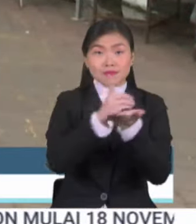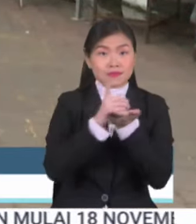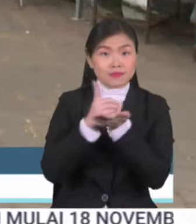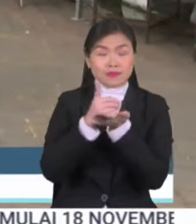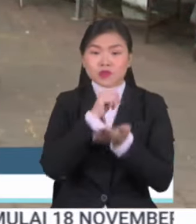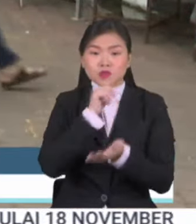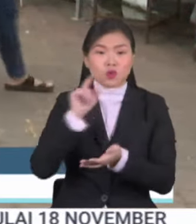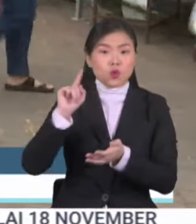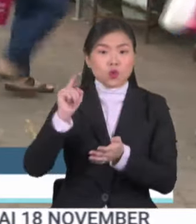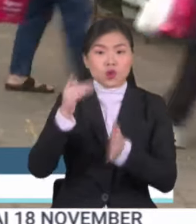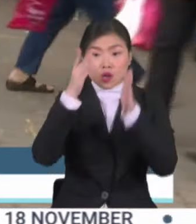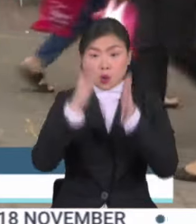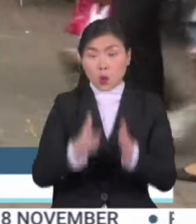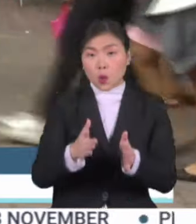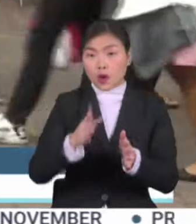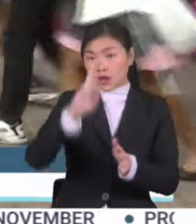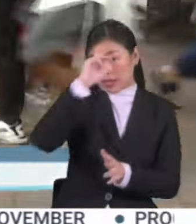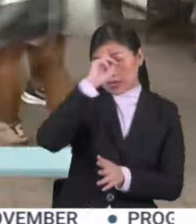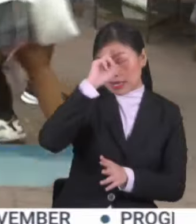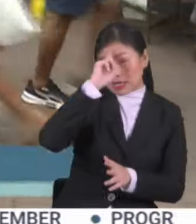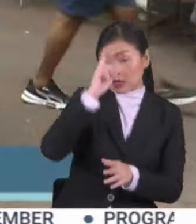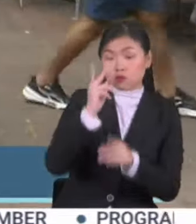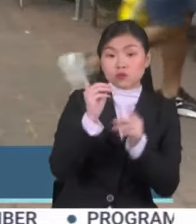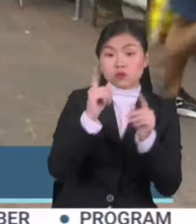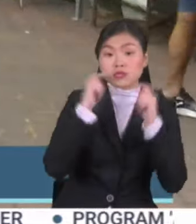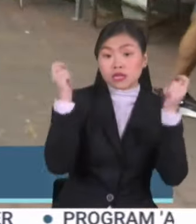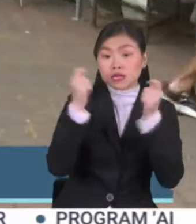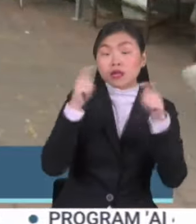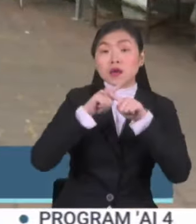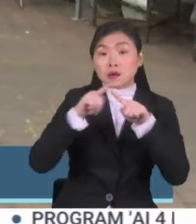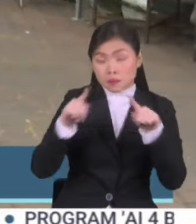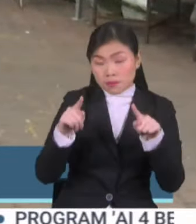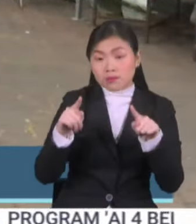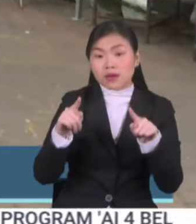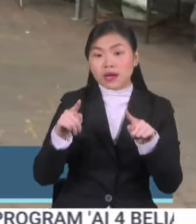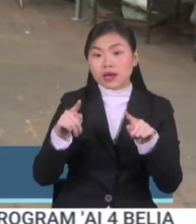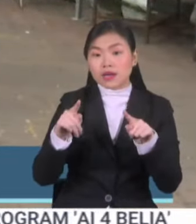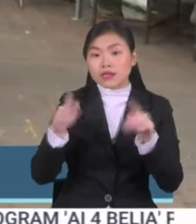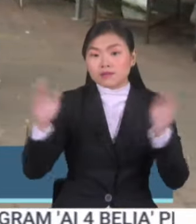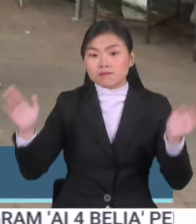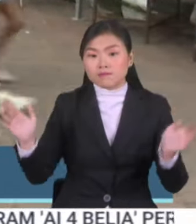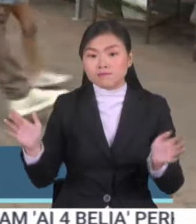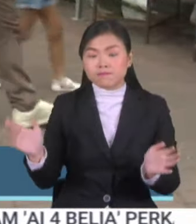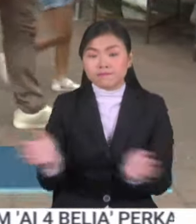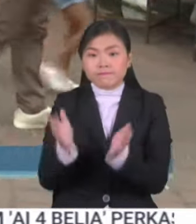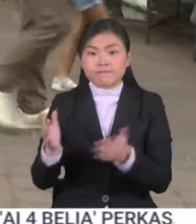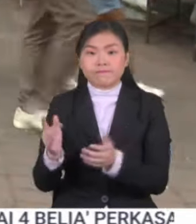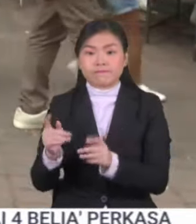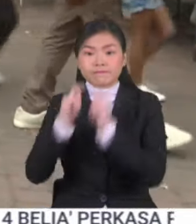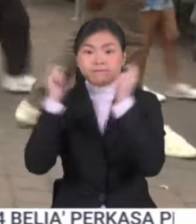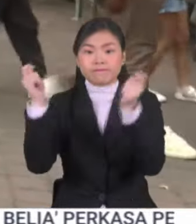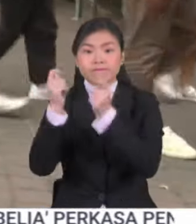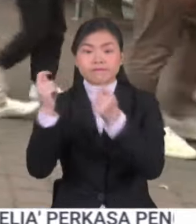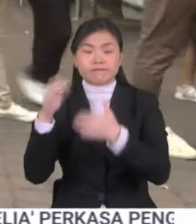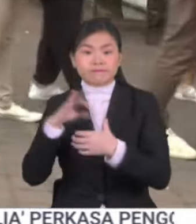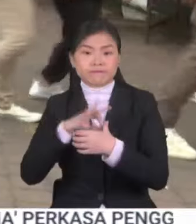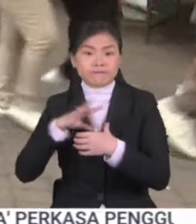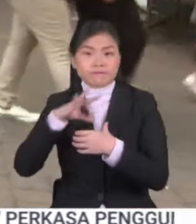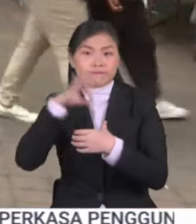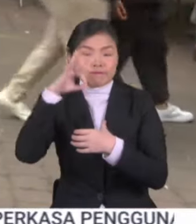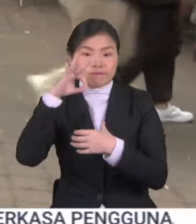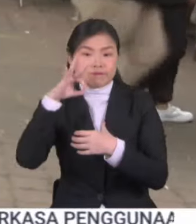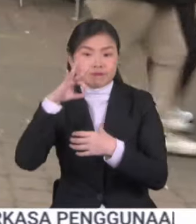hanya disambut oleh penganut agama Hindu tetapi juga turut diraikan semangat pesta cahaya ini bersama kaum lain